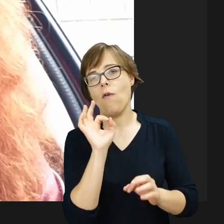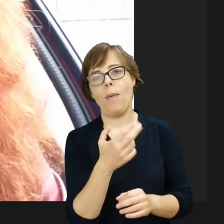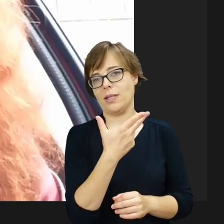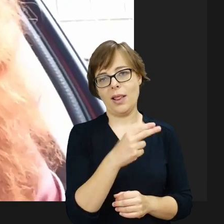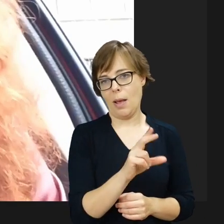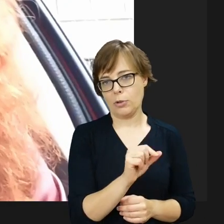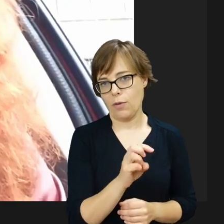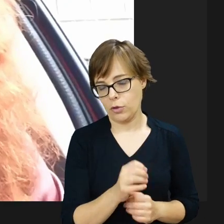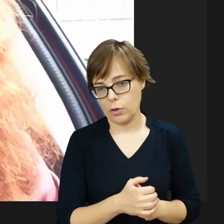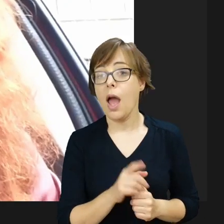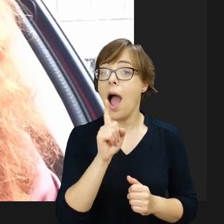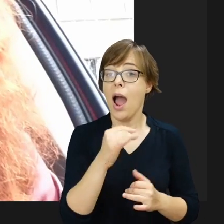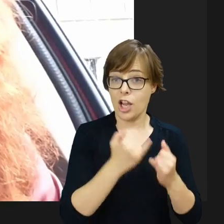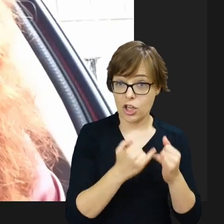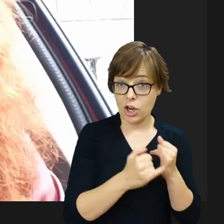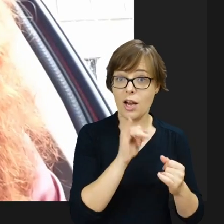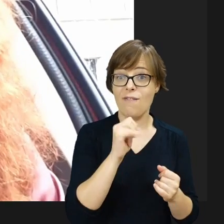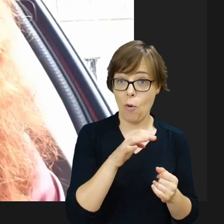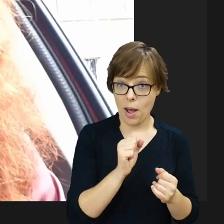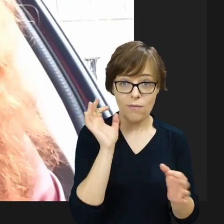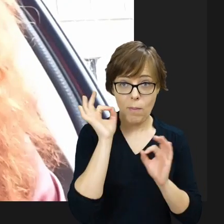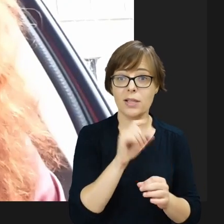za informacją przetworzoną idzie